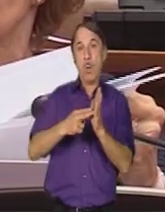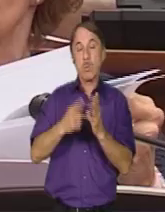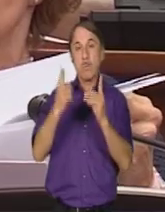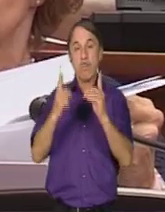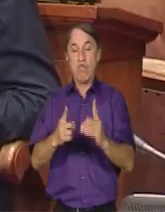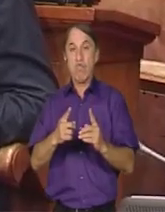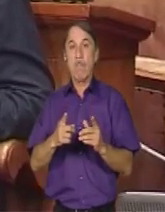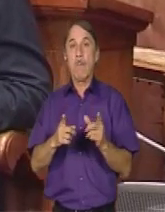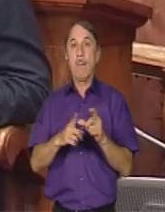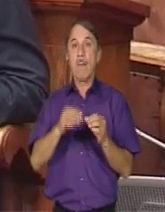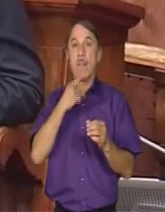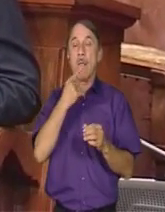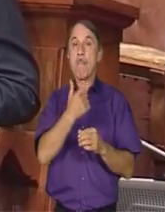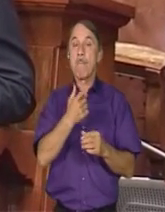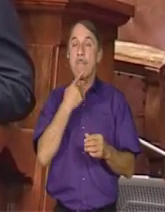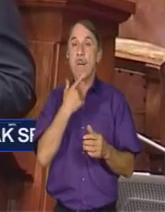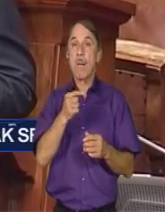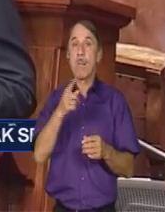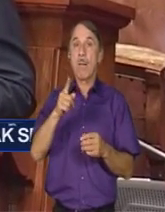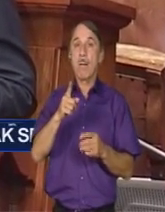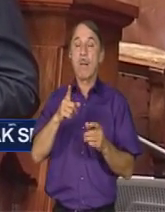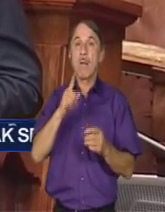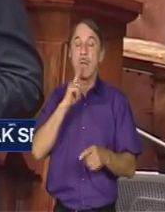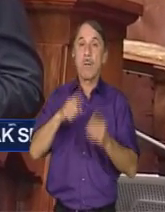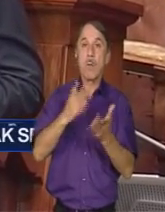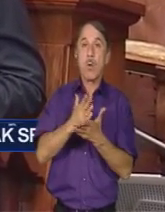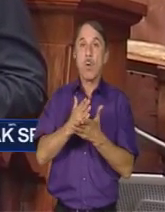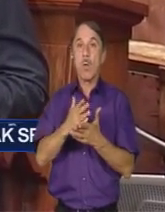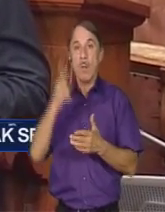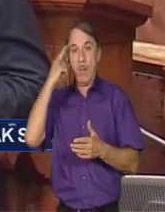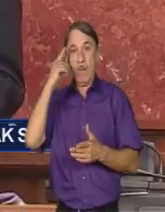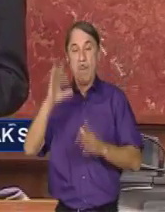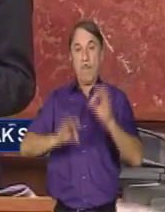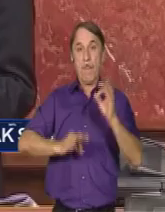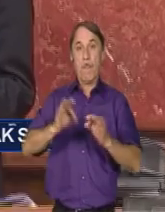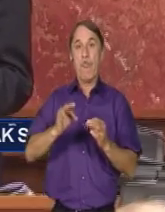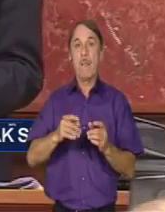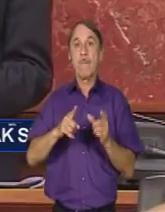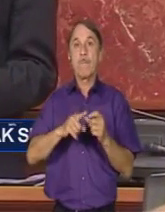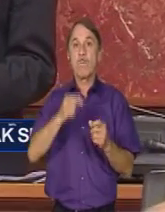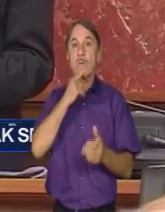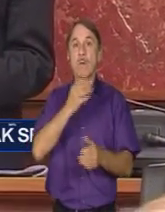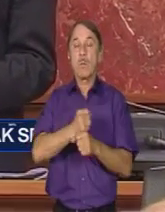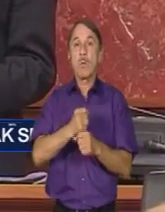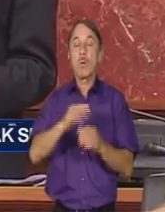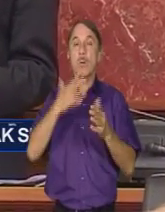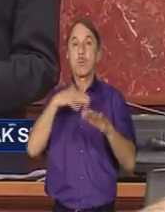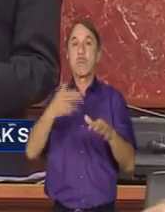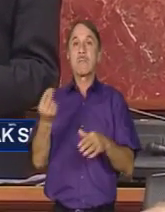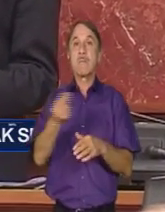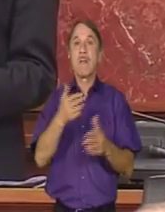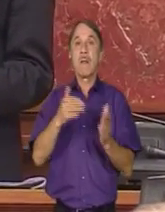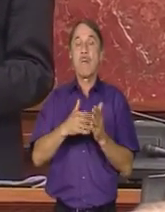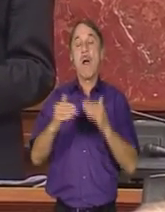takav politički sistem u kojem se neće pitati partije nego ličnosti, gde će se glasati za čoveka, a ne za stranku, i gde će svi